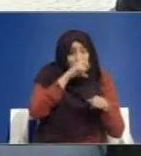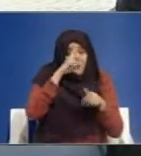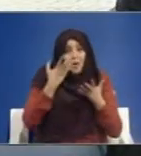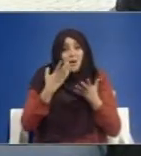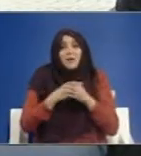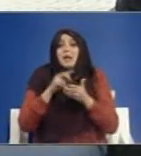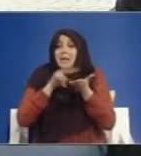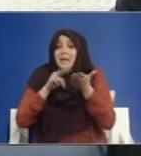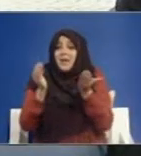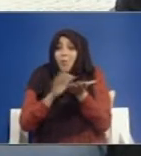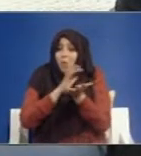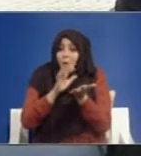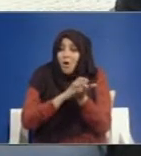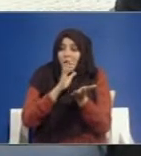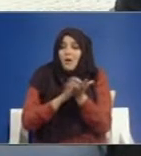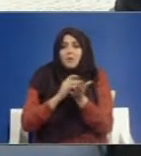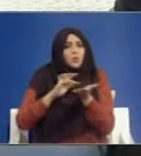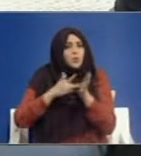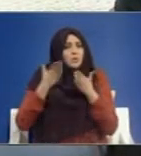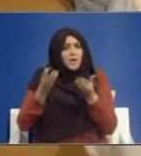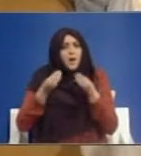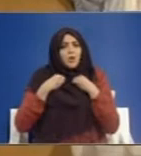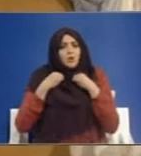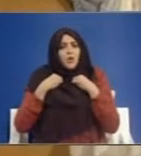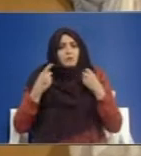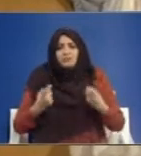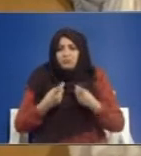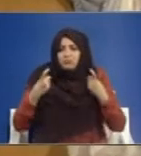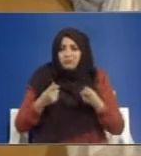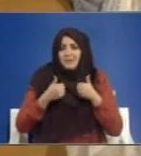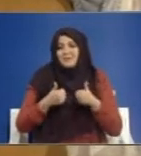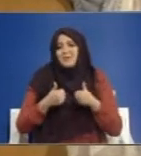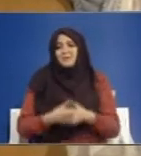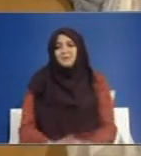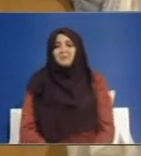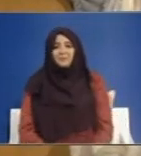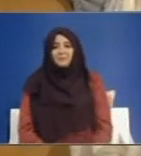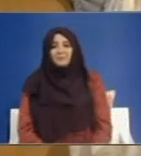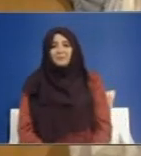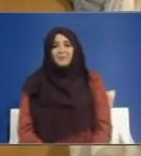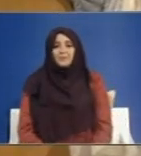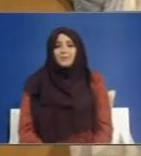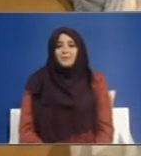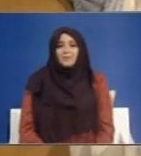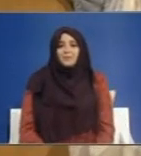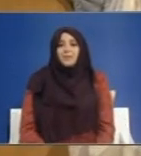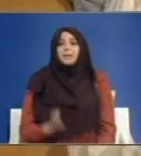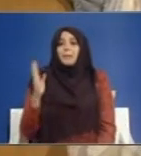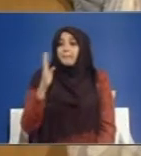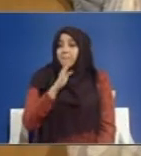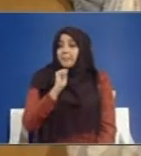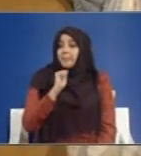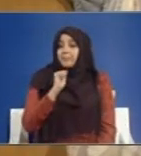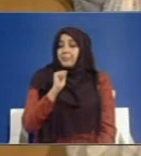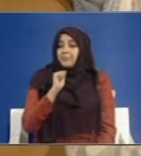قرأ القرآن، قرأ القرآن، هذه كلها يطعم مليح شيخ محمد. نعم صدقة جميلة جدا. شكرا جزيلا شيخ محمد. شيخنا تقول هل